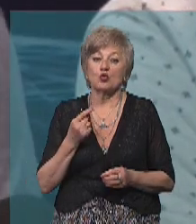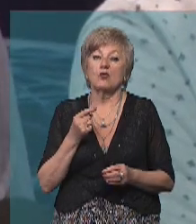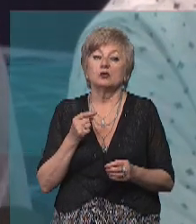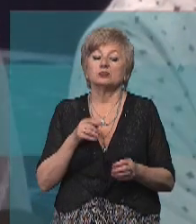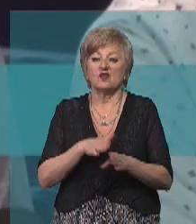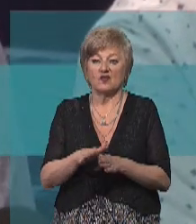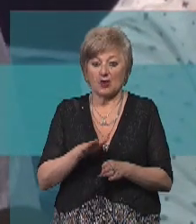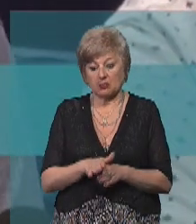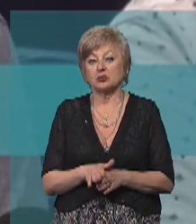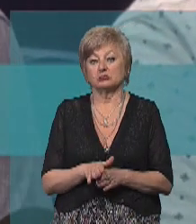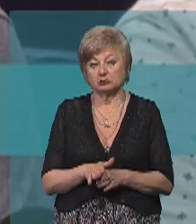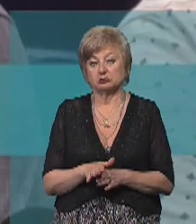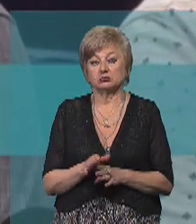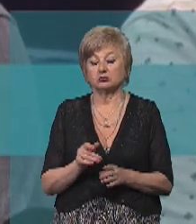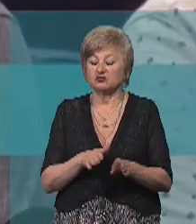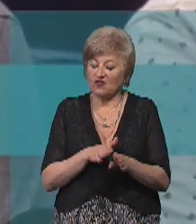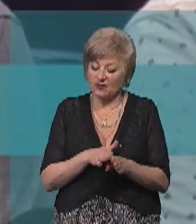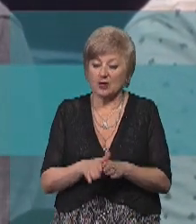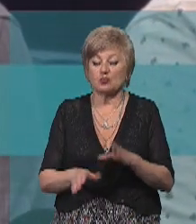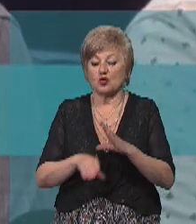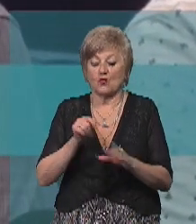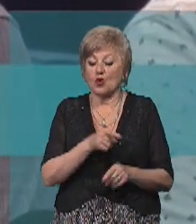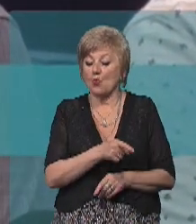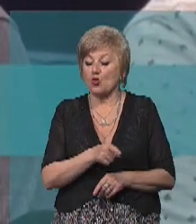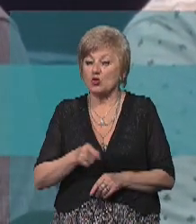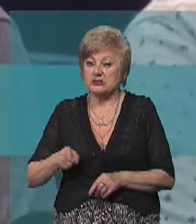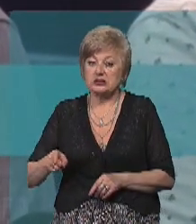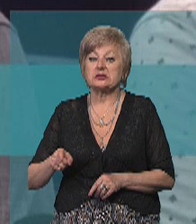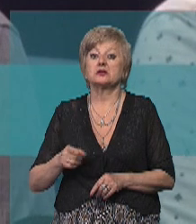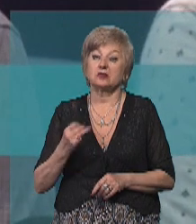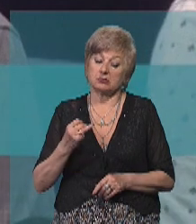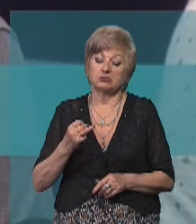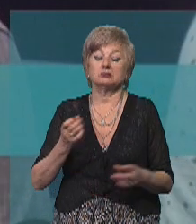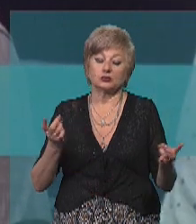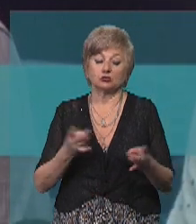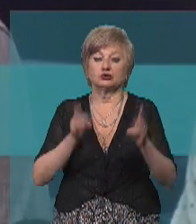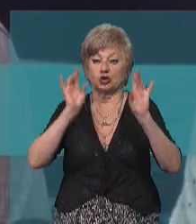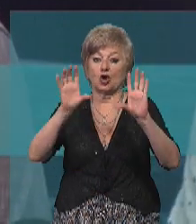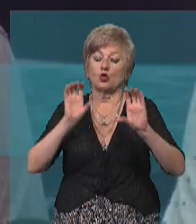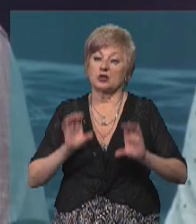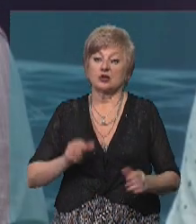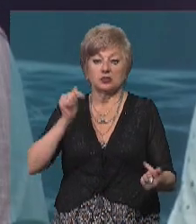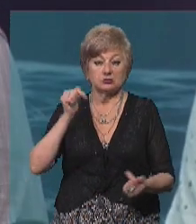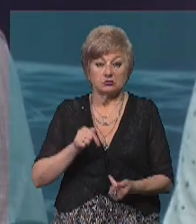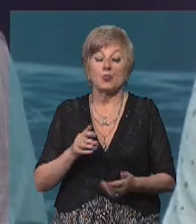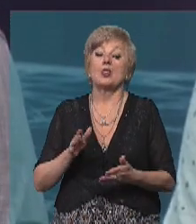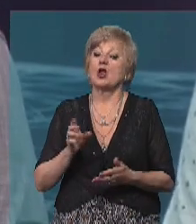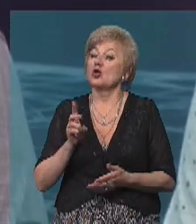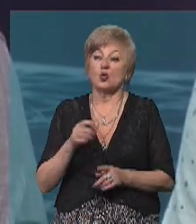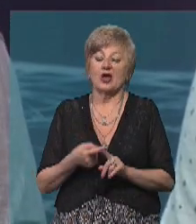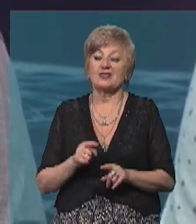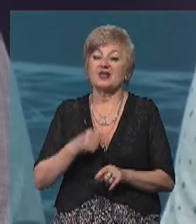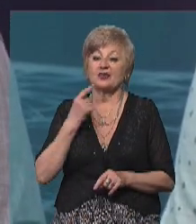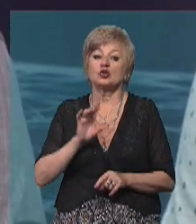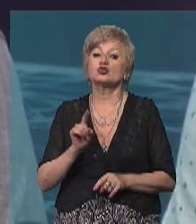в більшій мірі з дотриманням виборчих процедур і згідно вимог законодавства. Але, звичайно, це не говорить